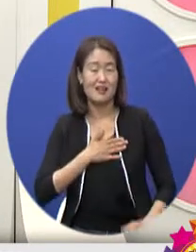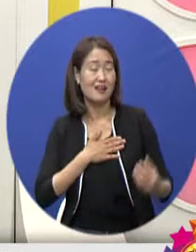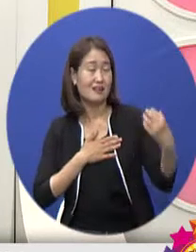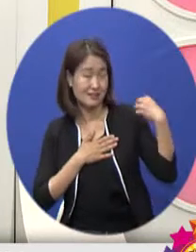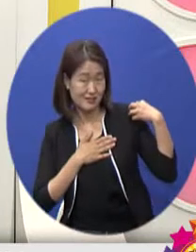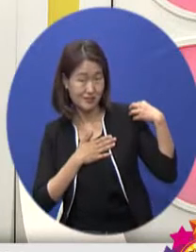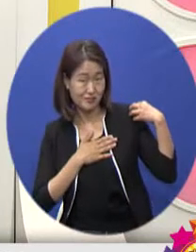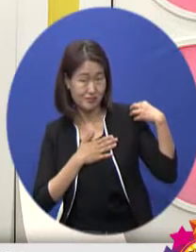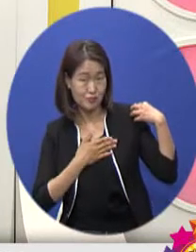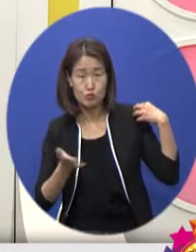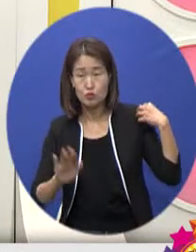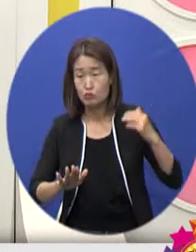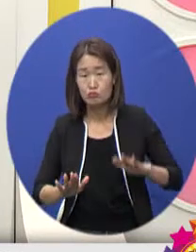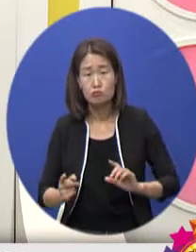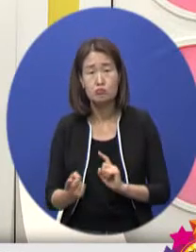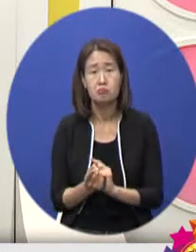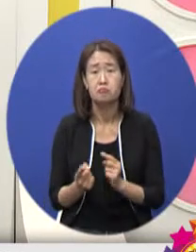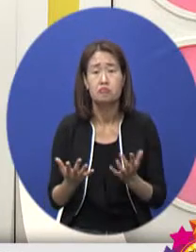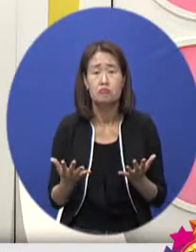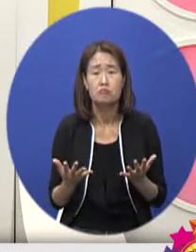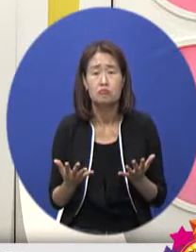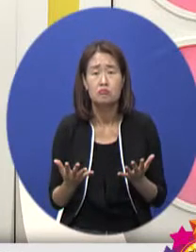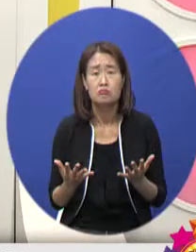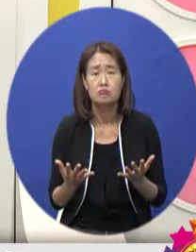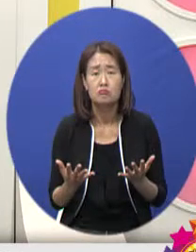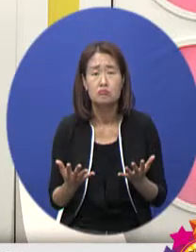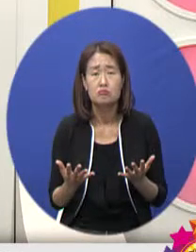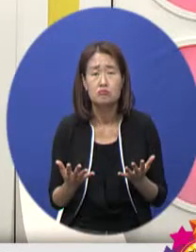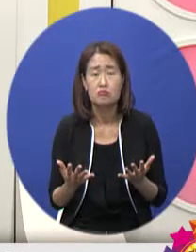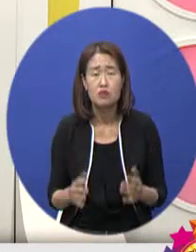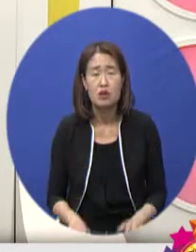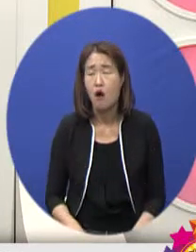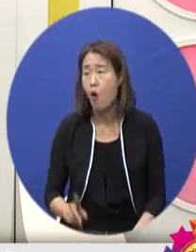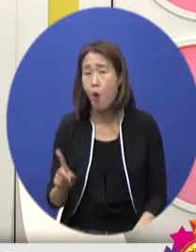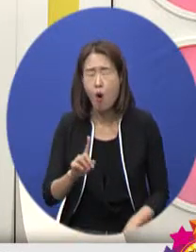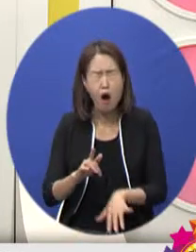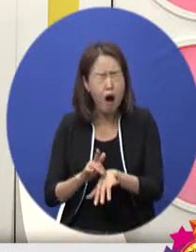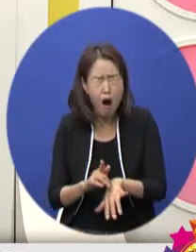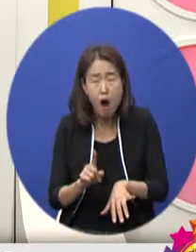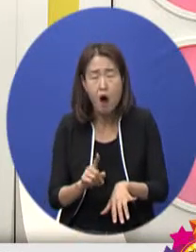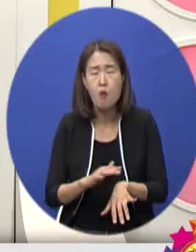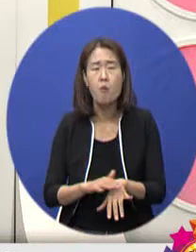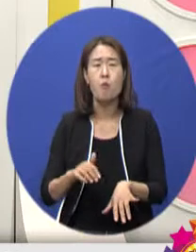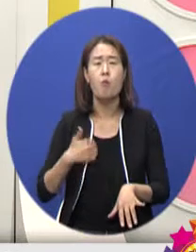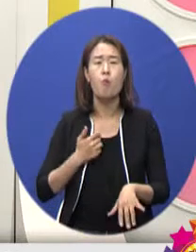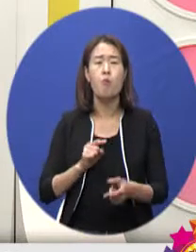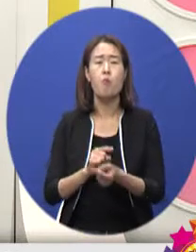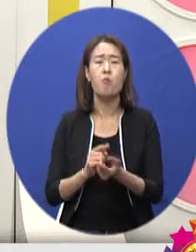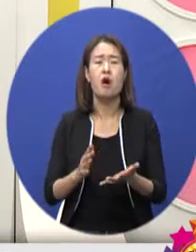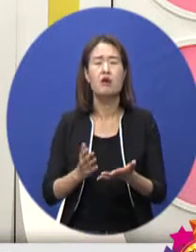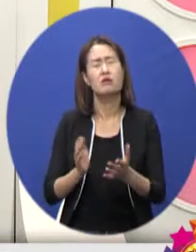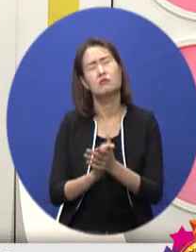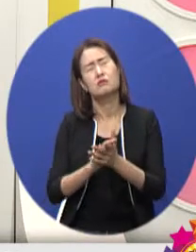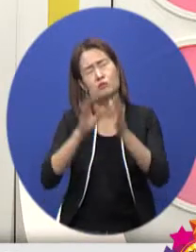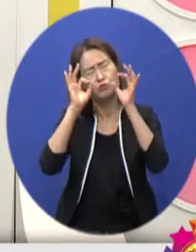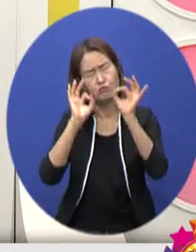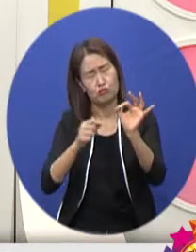네. 이랬는데 못 만났어요. 난리통에 어디로 갔는지. 네, 네. 근데 그 친구가 보고